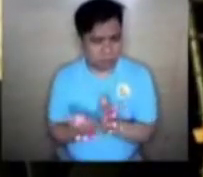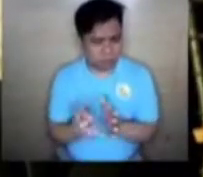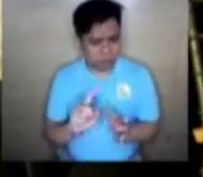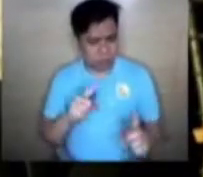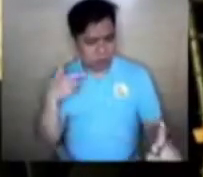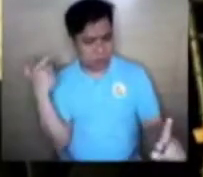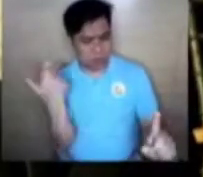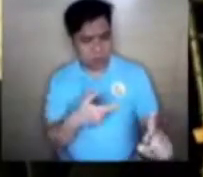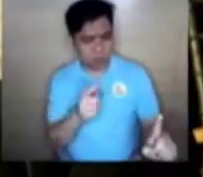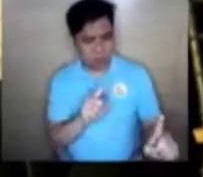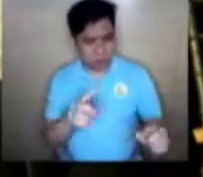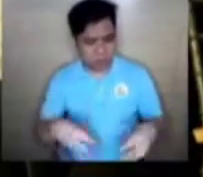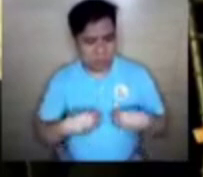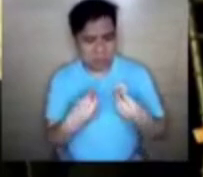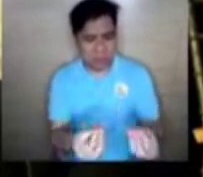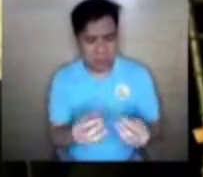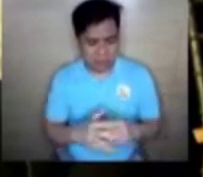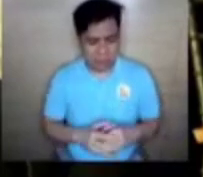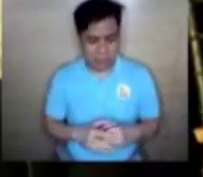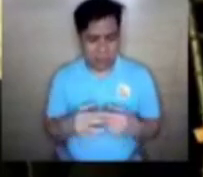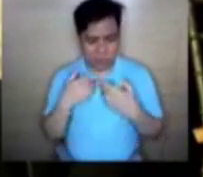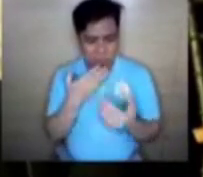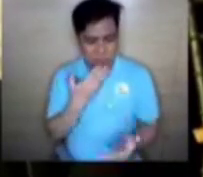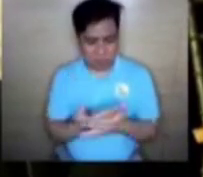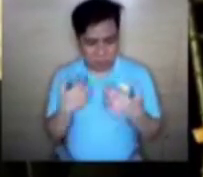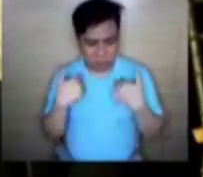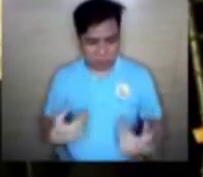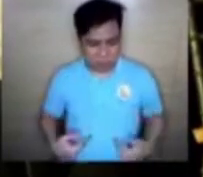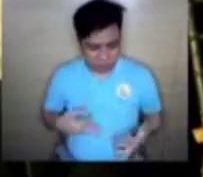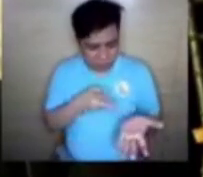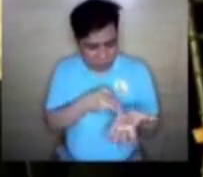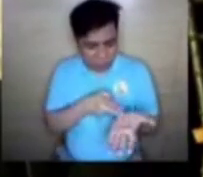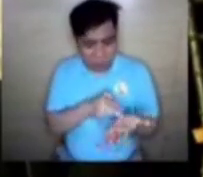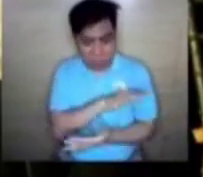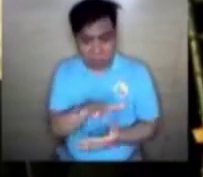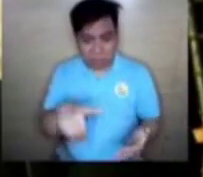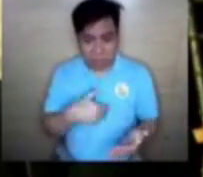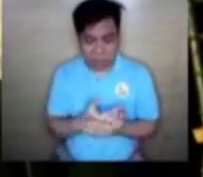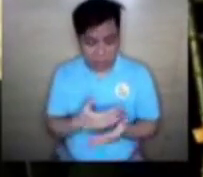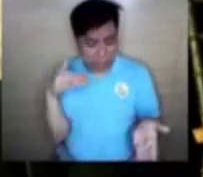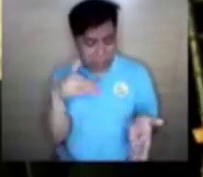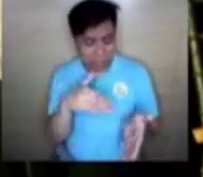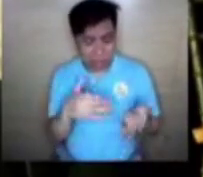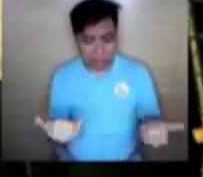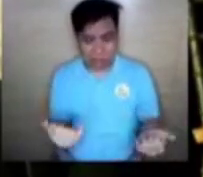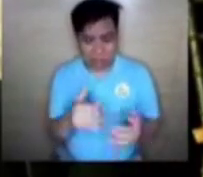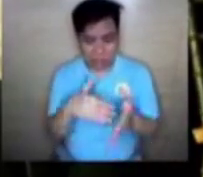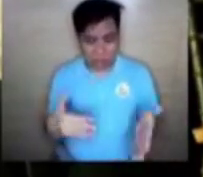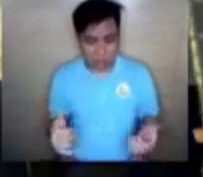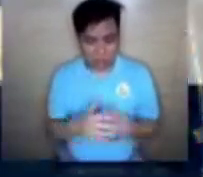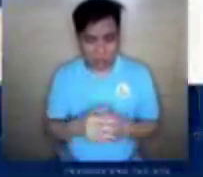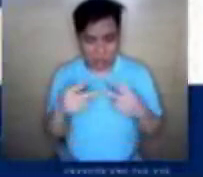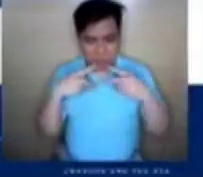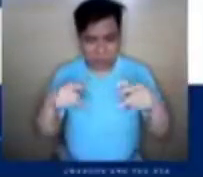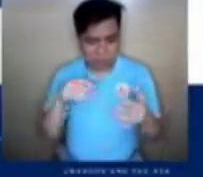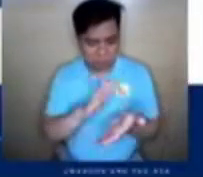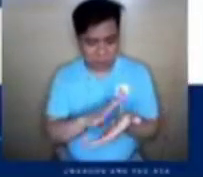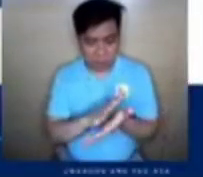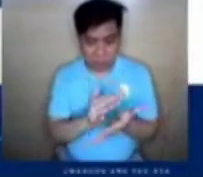Layon nitong makapagbigay ng masustansyang pagkain at vitamins sa bawat mag-aaral ng ating mga pampublikong